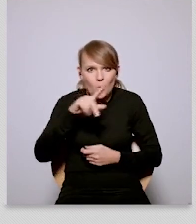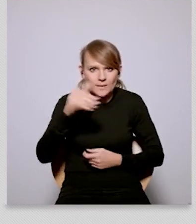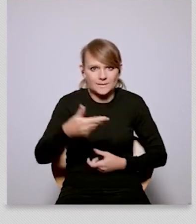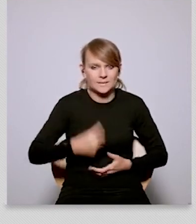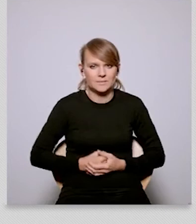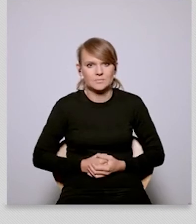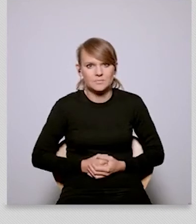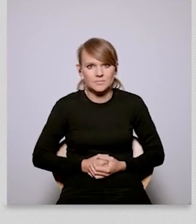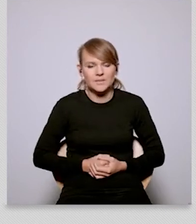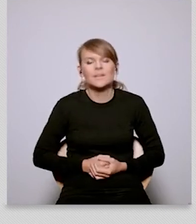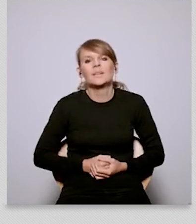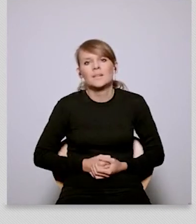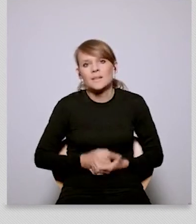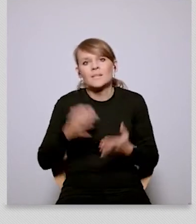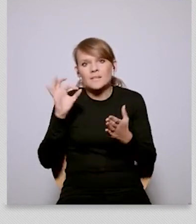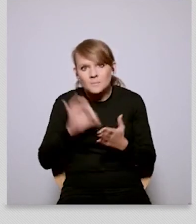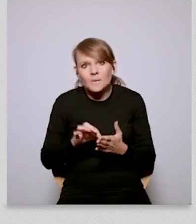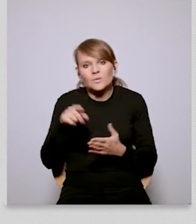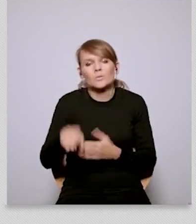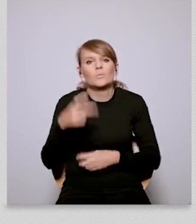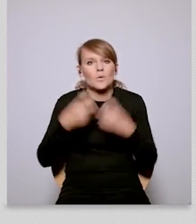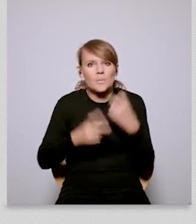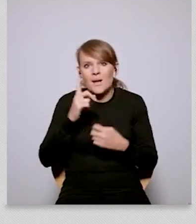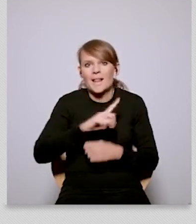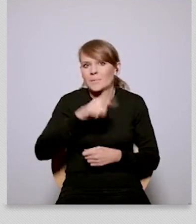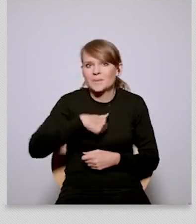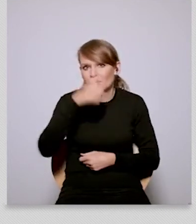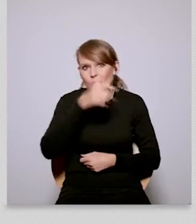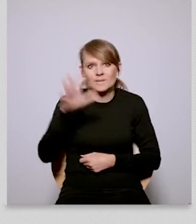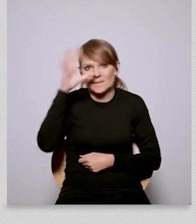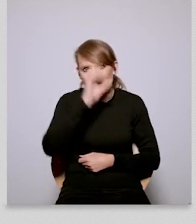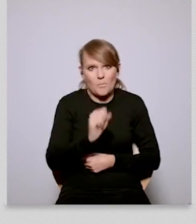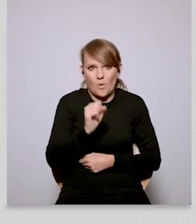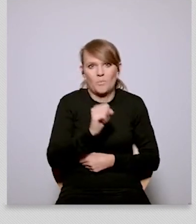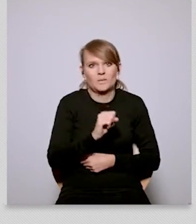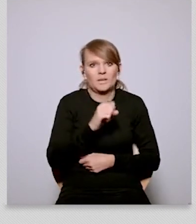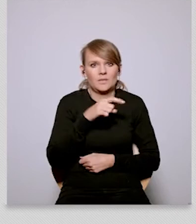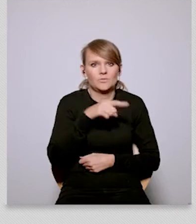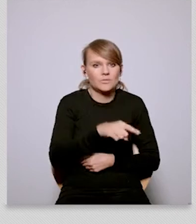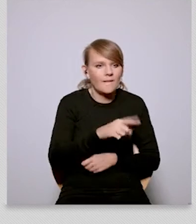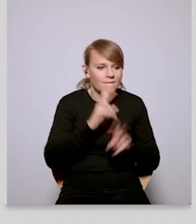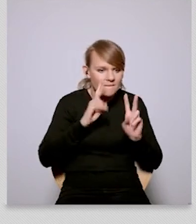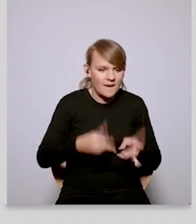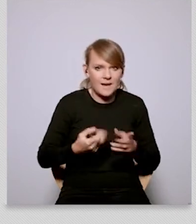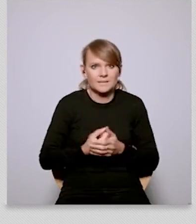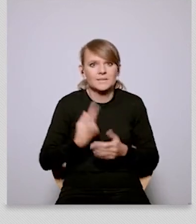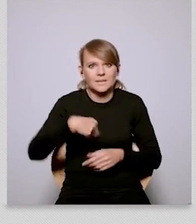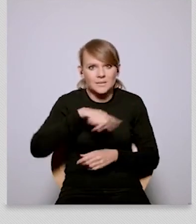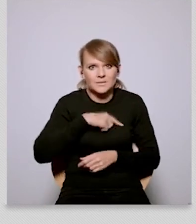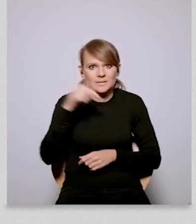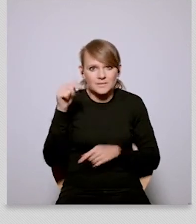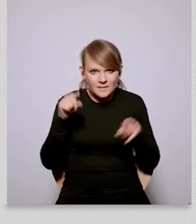na pewno jakieś wyzwanie ale no nie możemy też zapominać o merytoryce i o tym że po prostu też chcemy